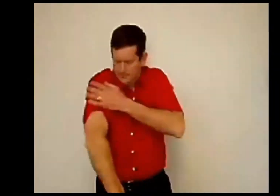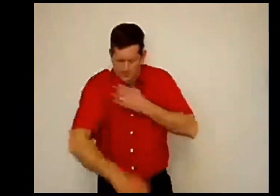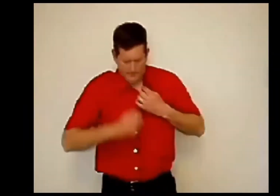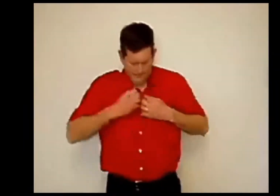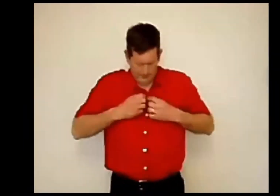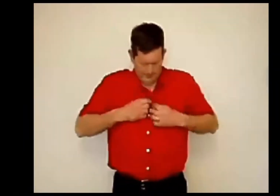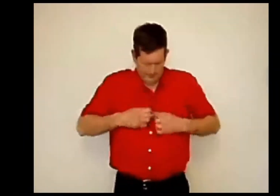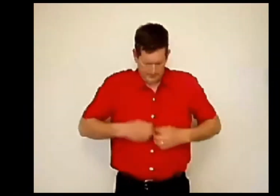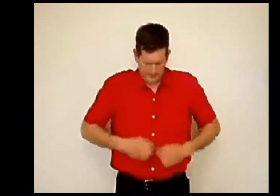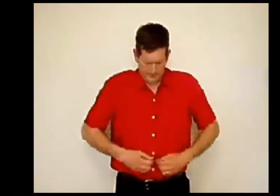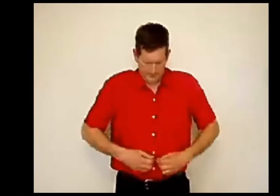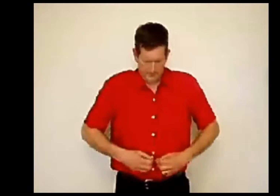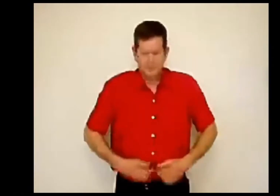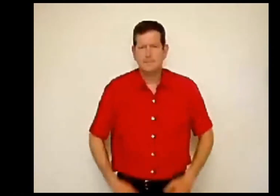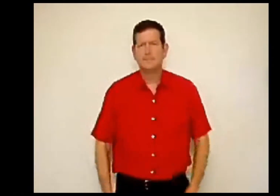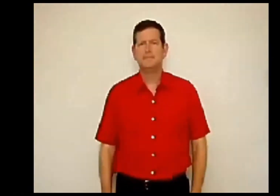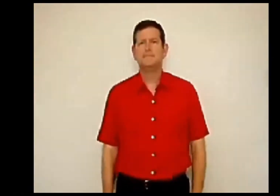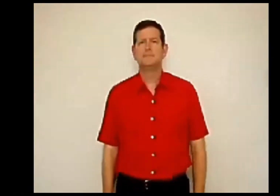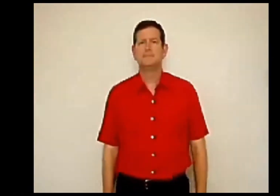S'habiller.